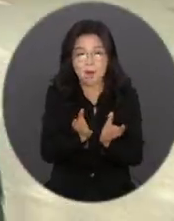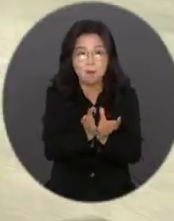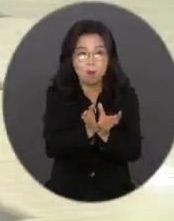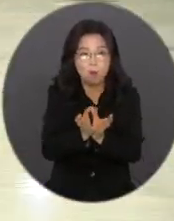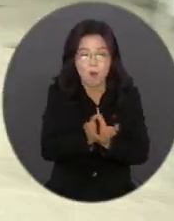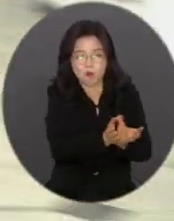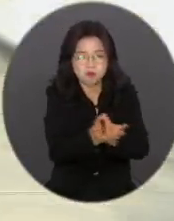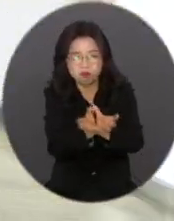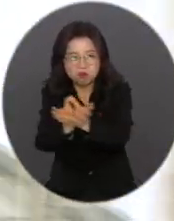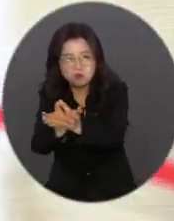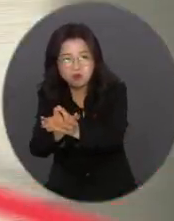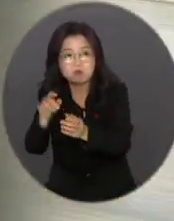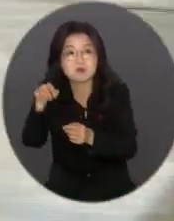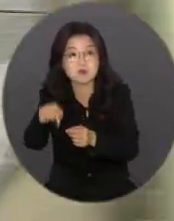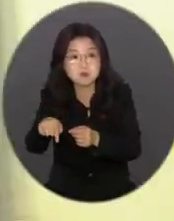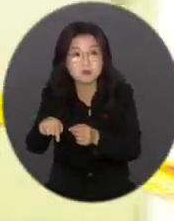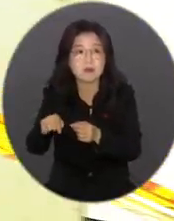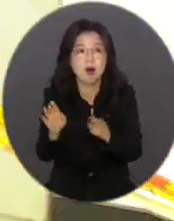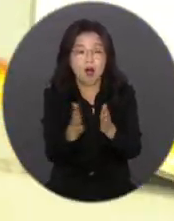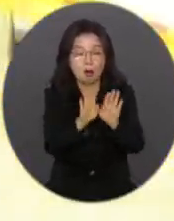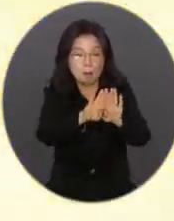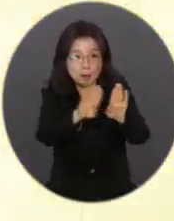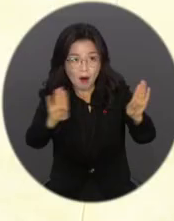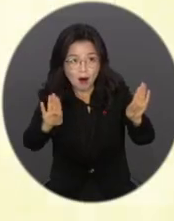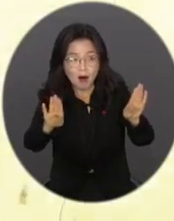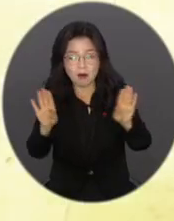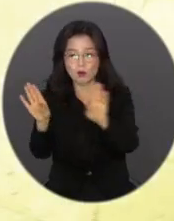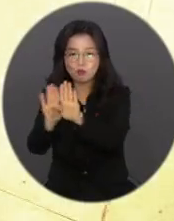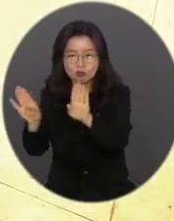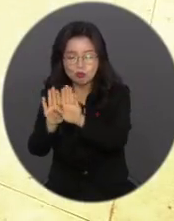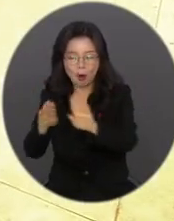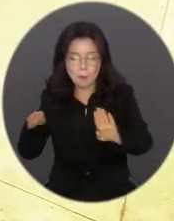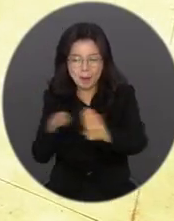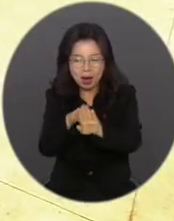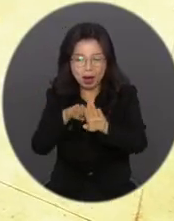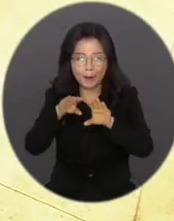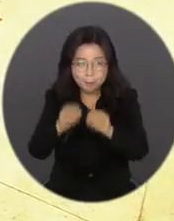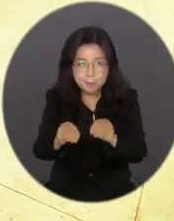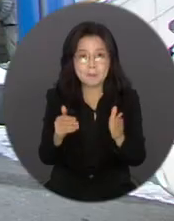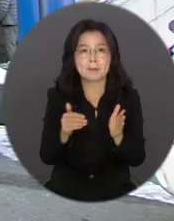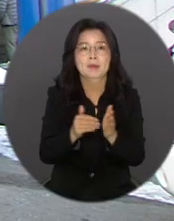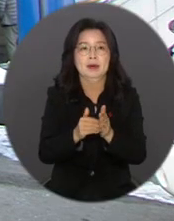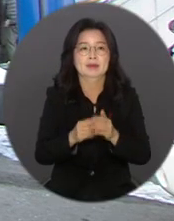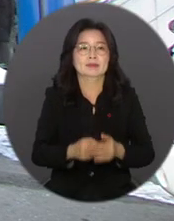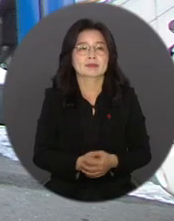이곳 복도까지 돌진한 차량은 보시는 것처럼 벽과 문을 들이받고서야 멈춰섰습니다